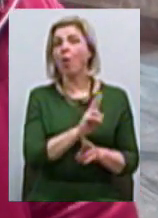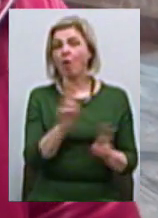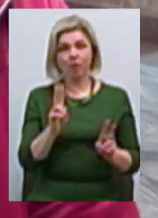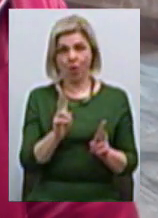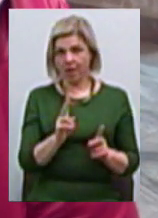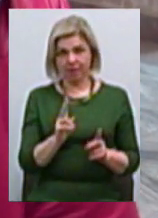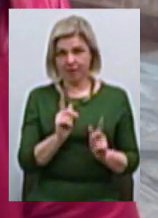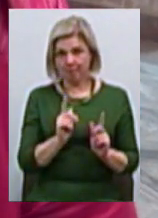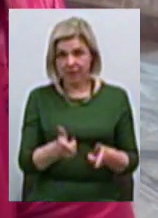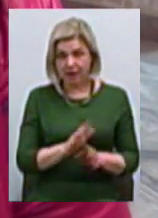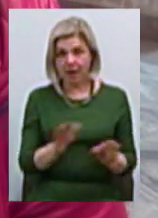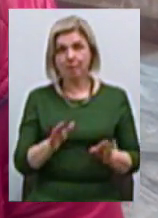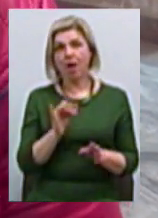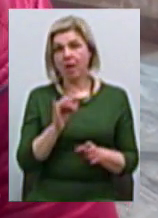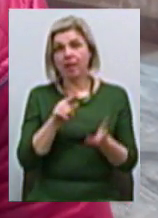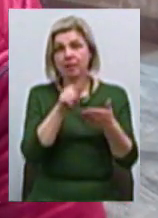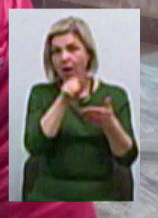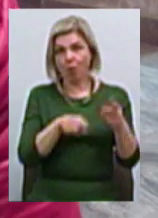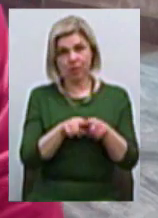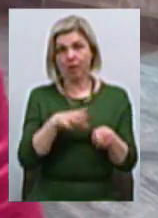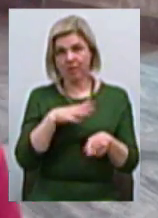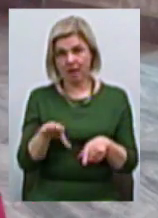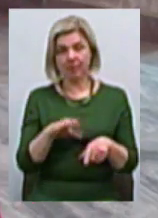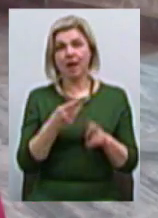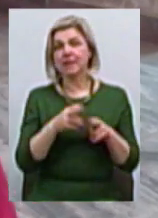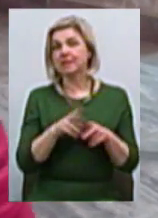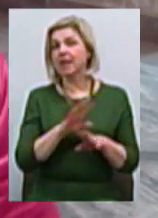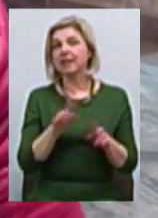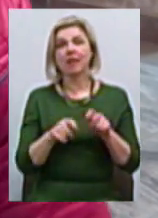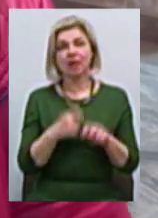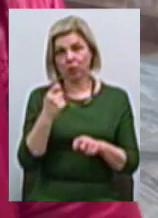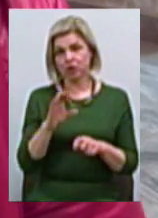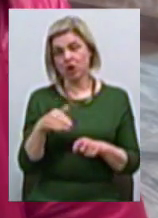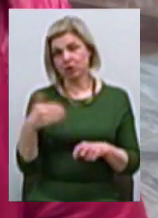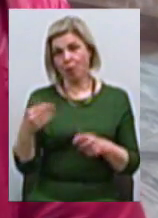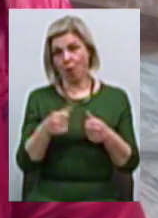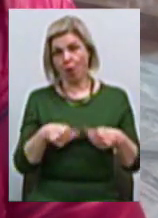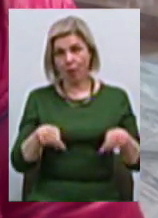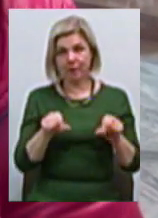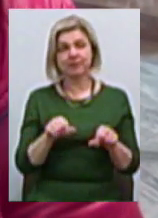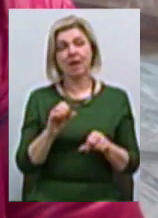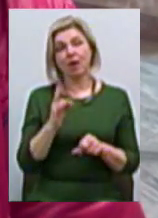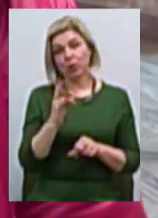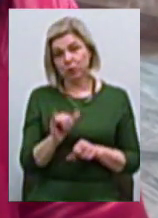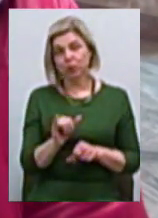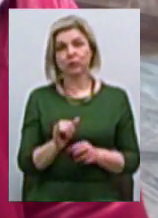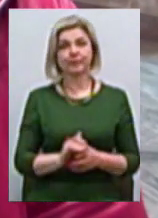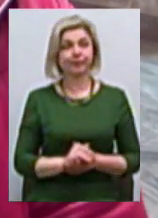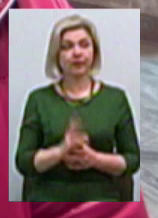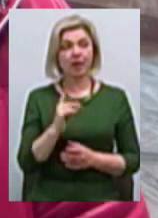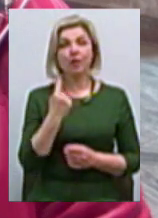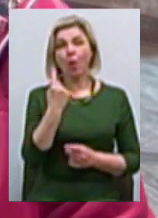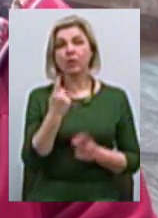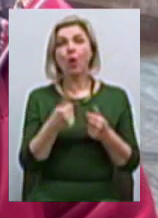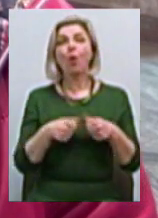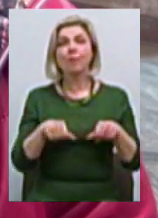склали акт і, в принципі, ну, це не порушення з боку комісії. А, ну, там на одній з